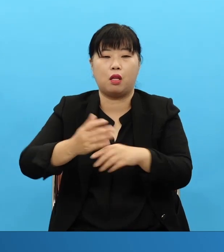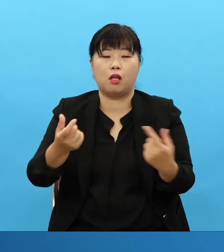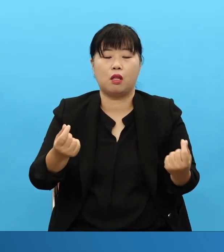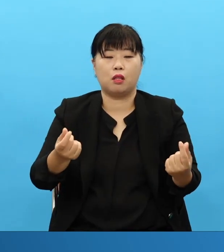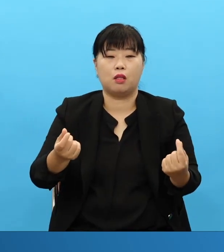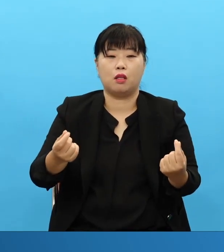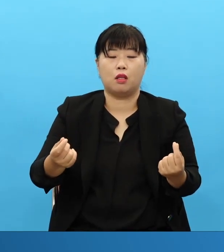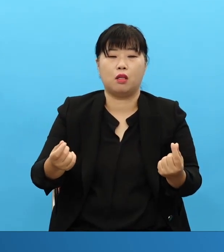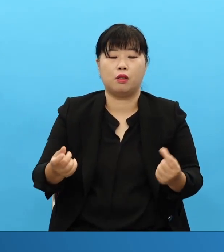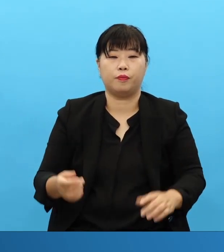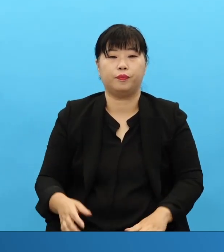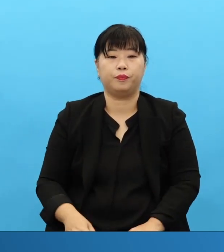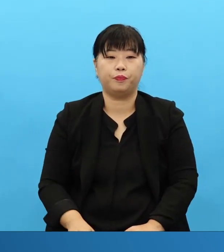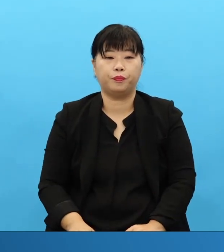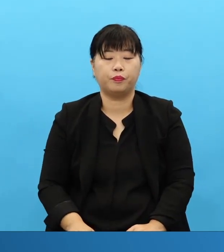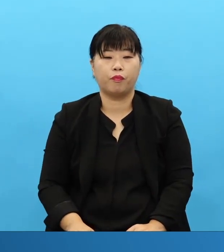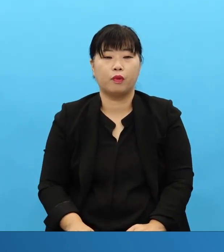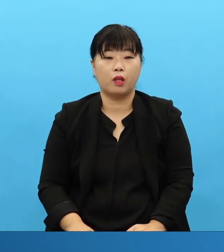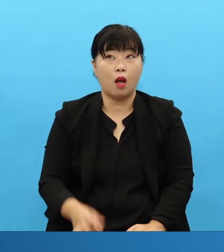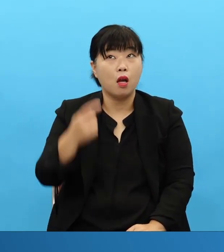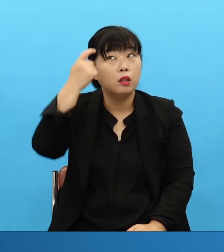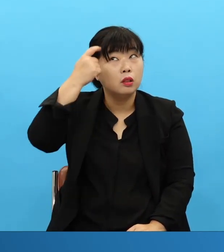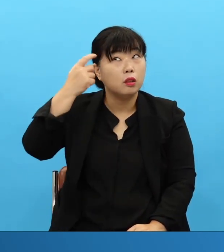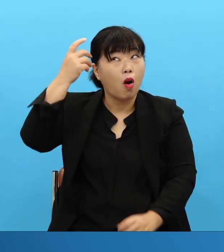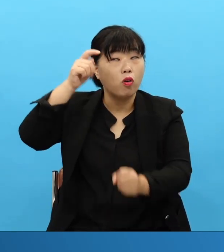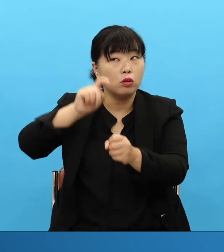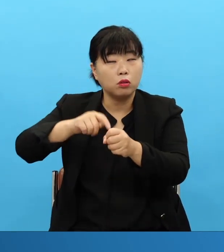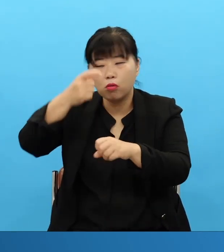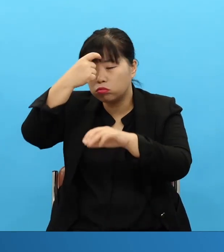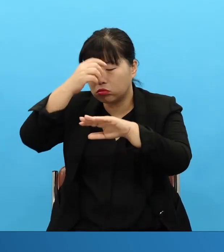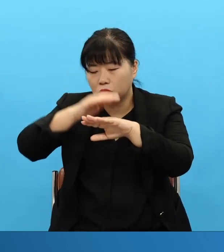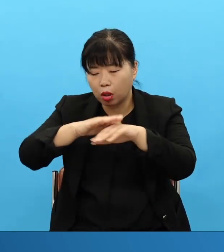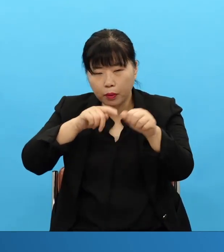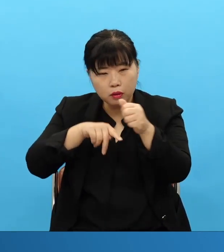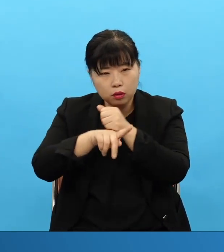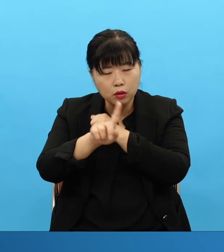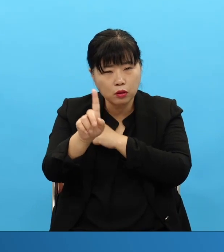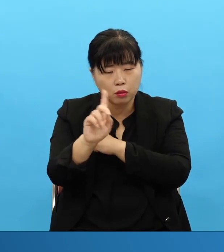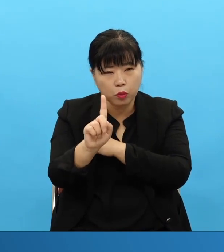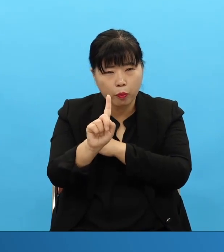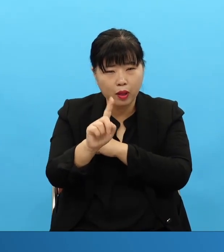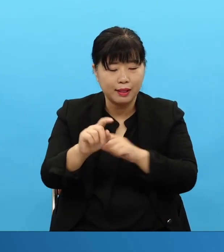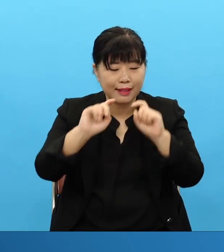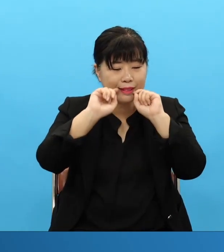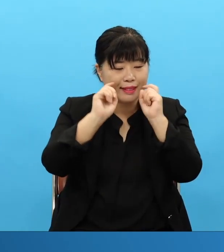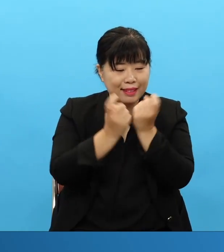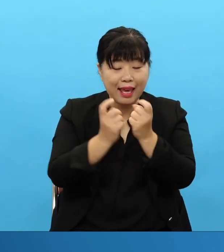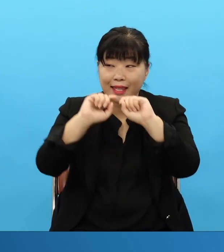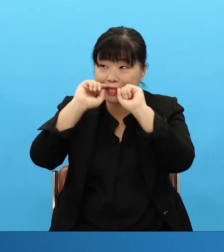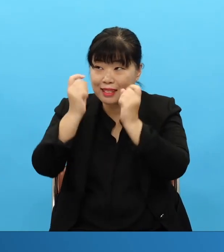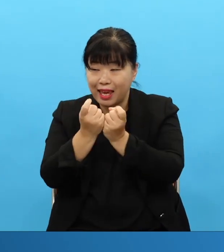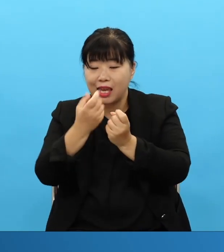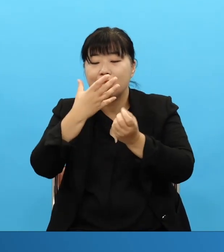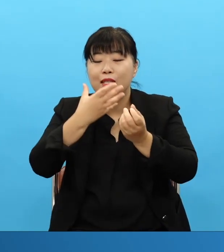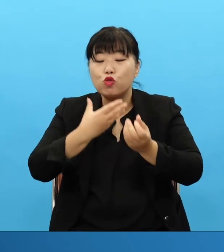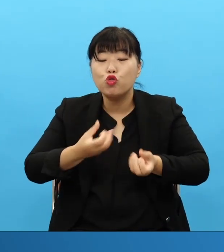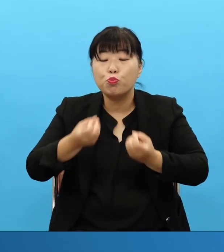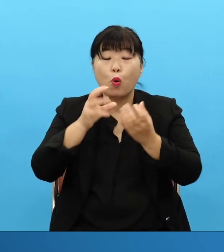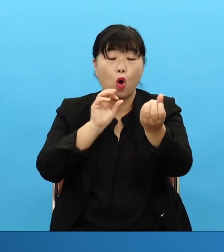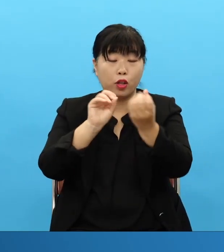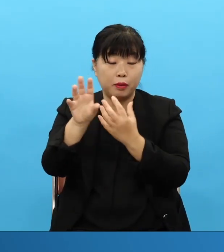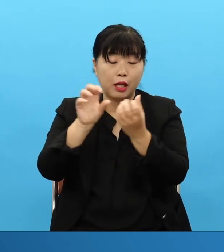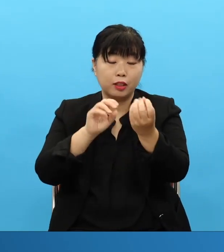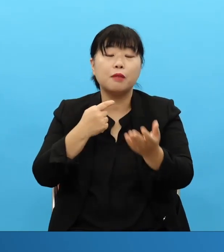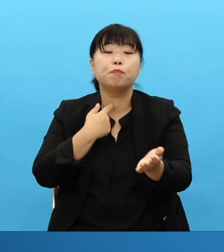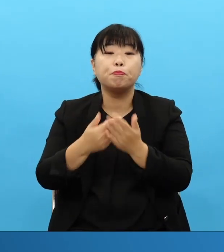things not spiritual worship? 이 말이 무슨 말인가? 하나님은 여러분 개인에게 임하는 응답도 크지만은 이 영적 예배란